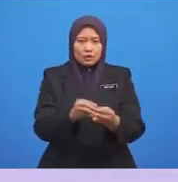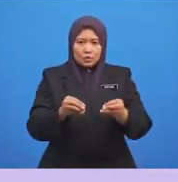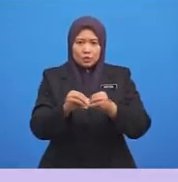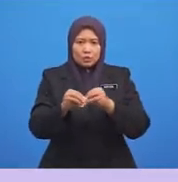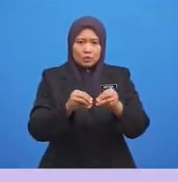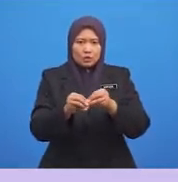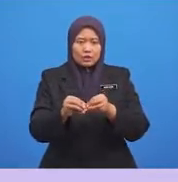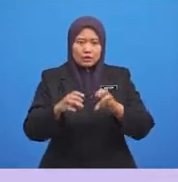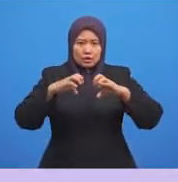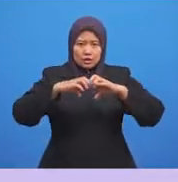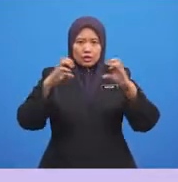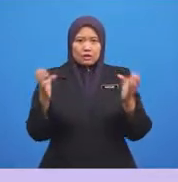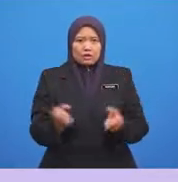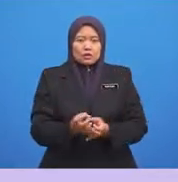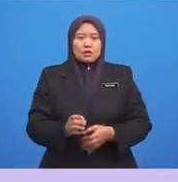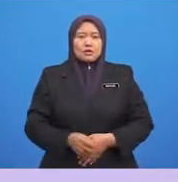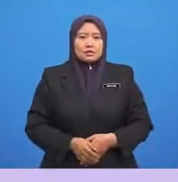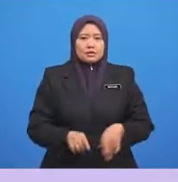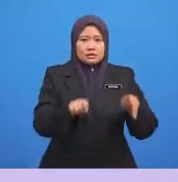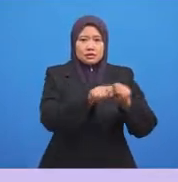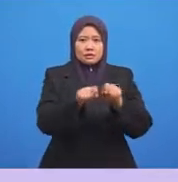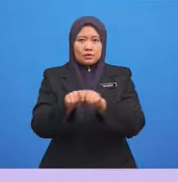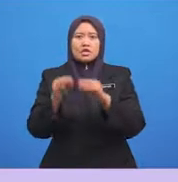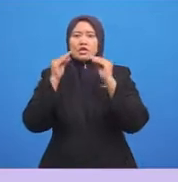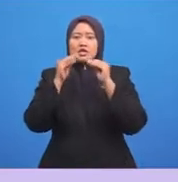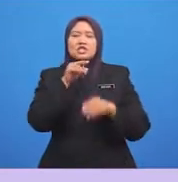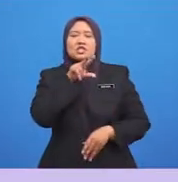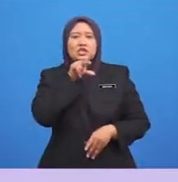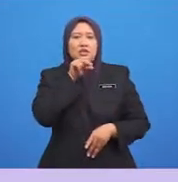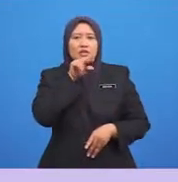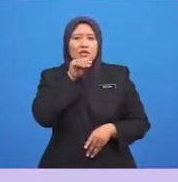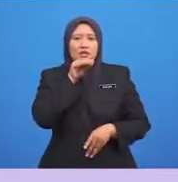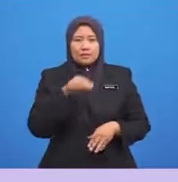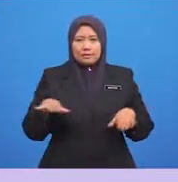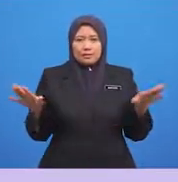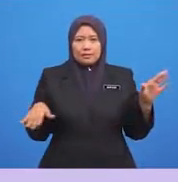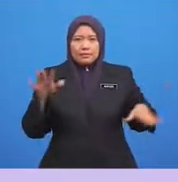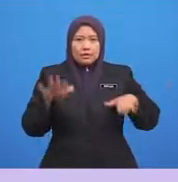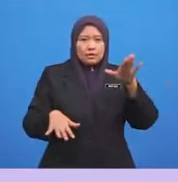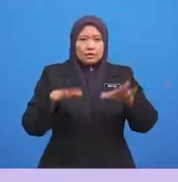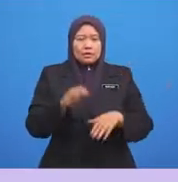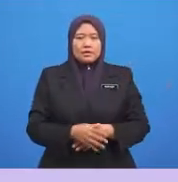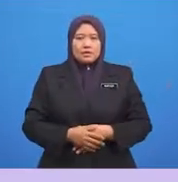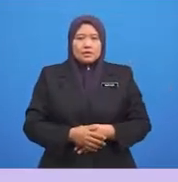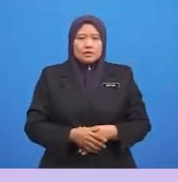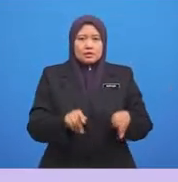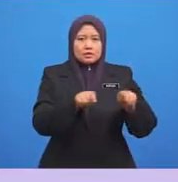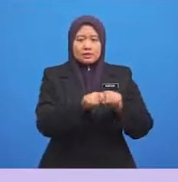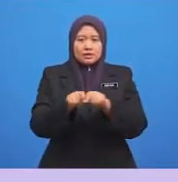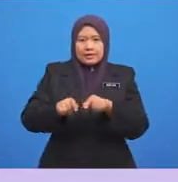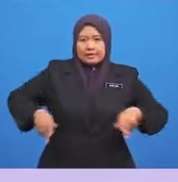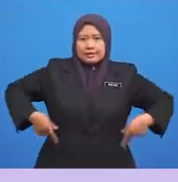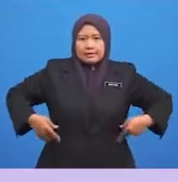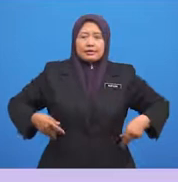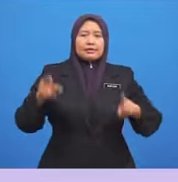seperti mengajar itik berenang, seperti kera kena belacan,